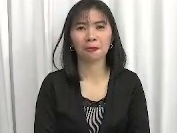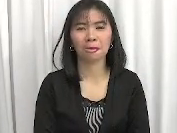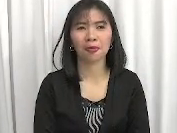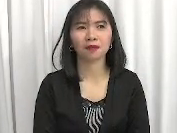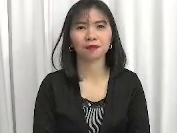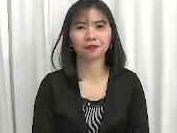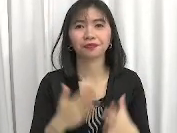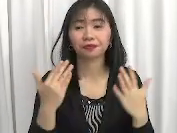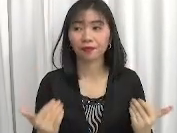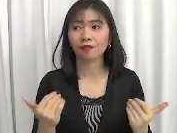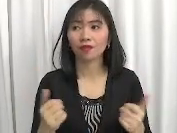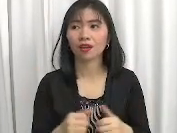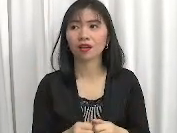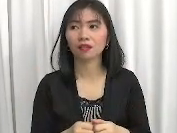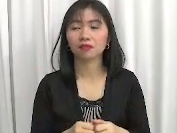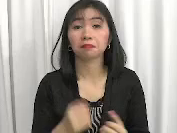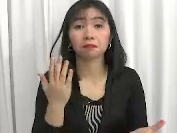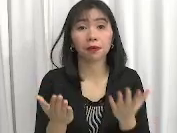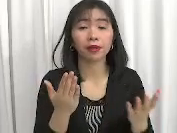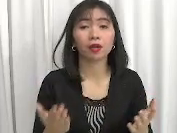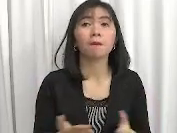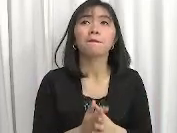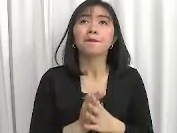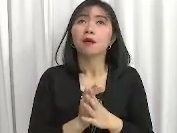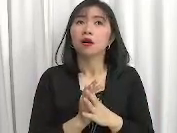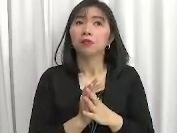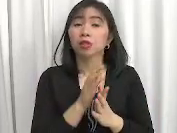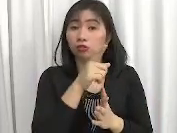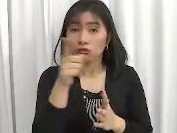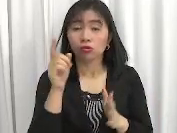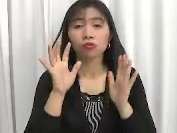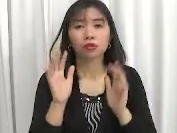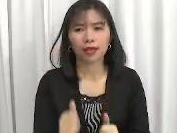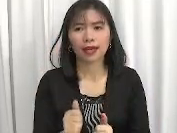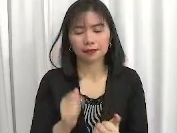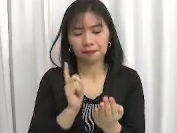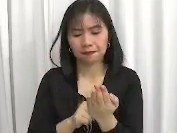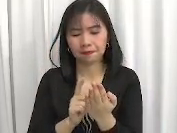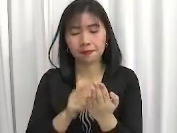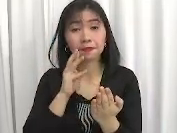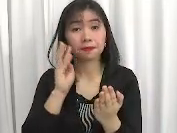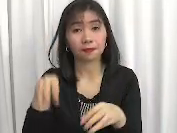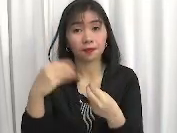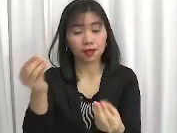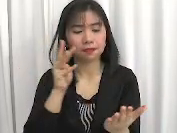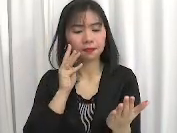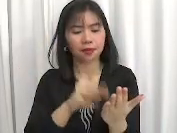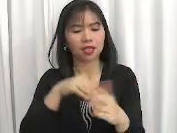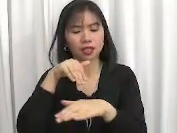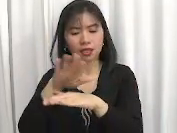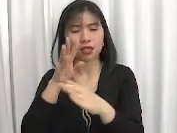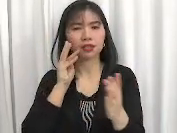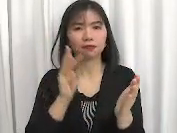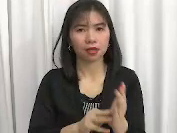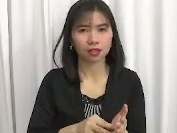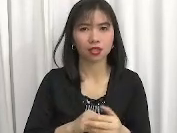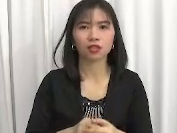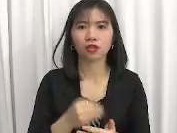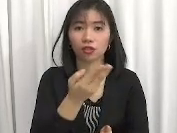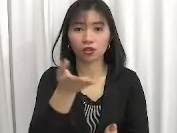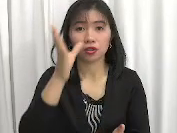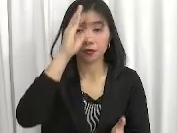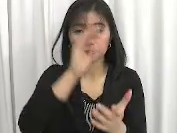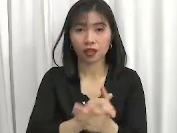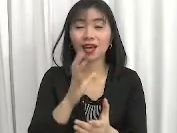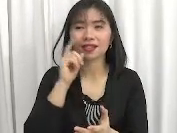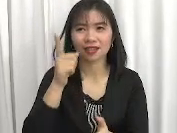Or pwede pong i-text niya po, diba? Kunwari, in the middle of his business, pwede niyong i-text ang asawa niyo na, hello honey,